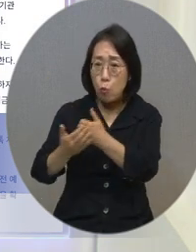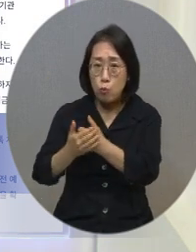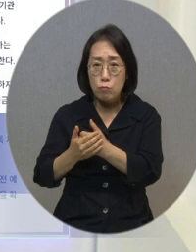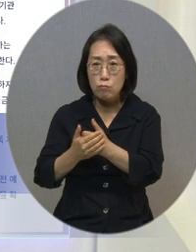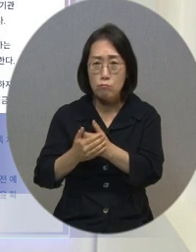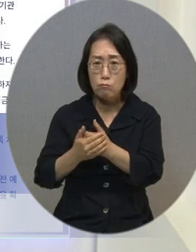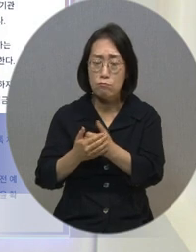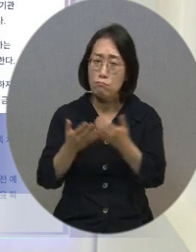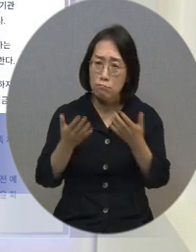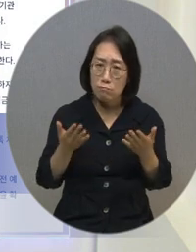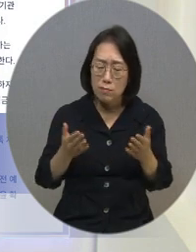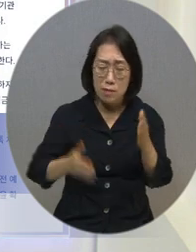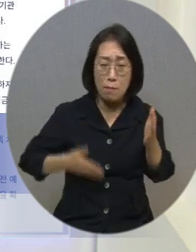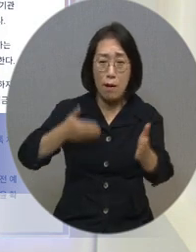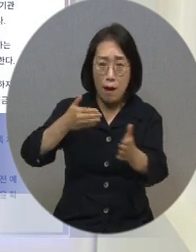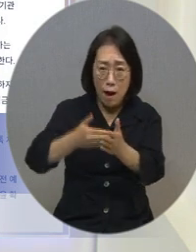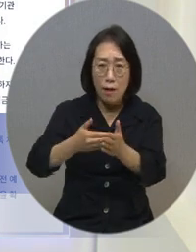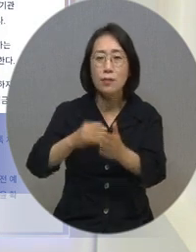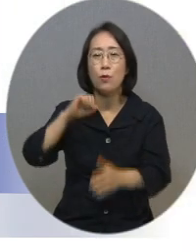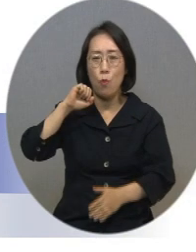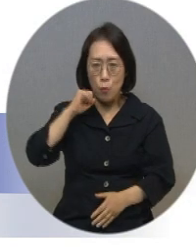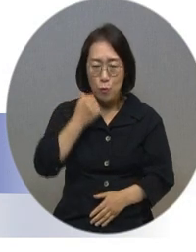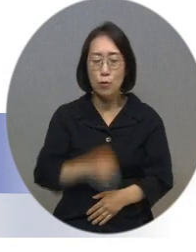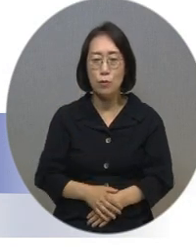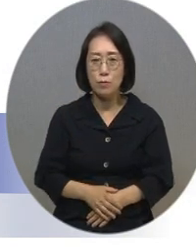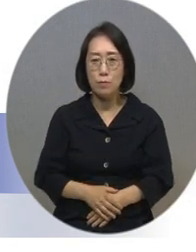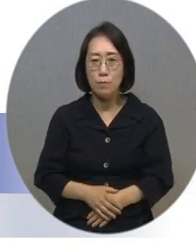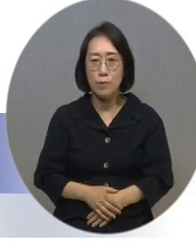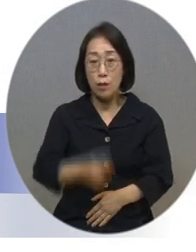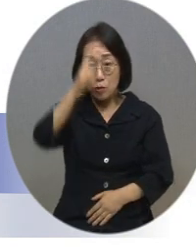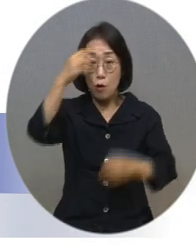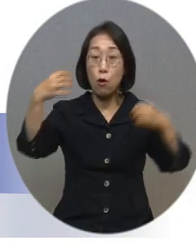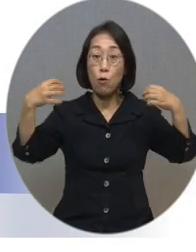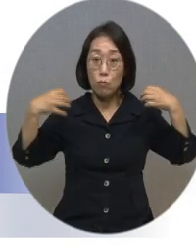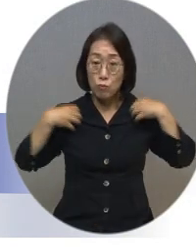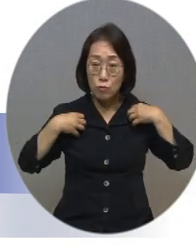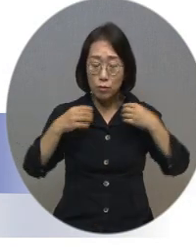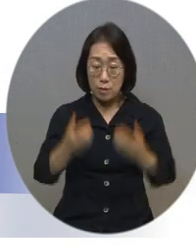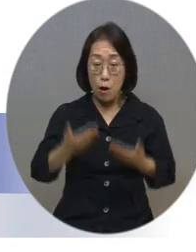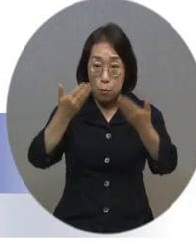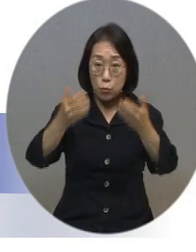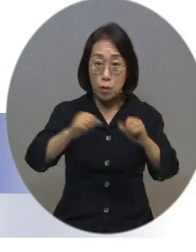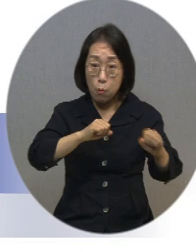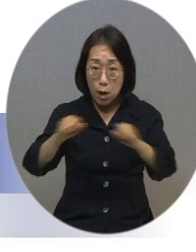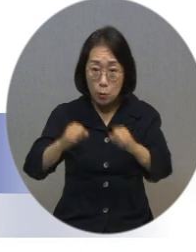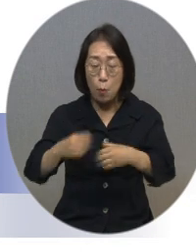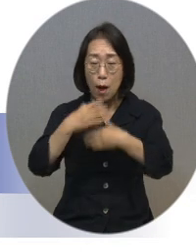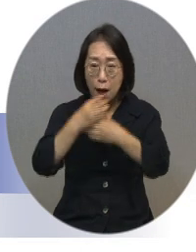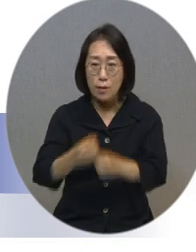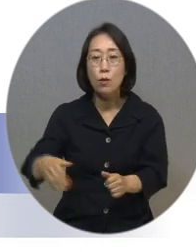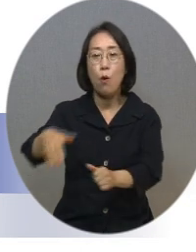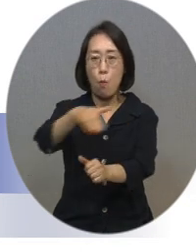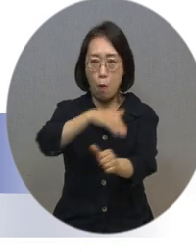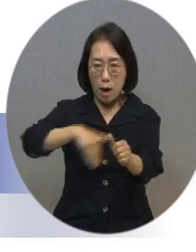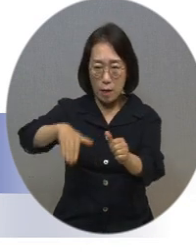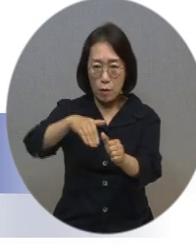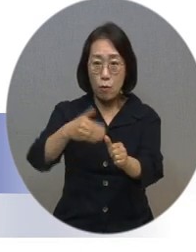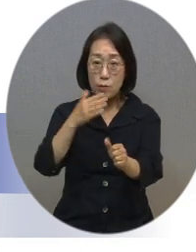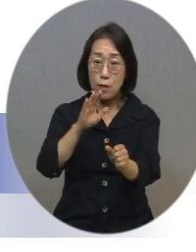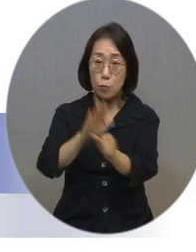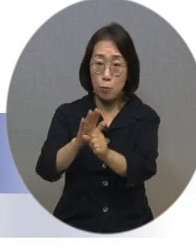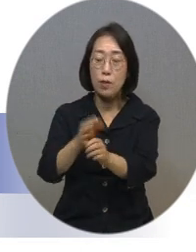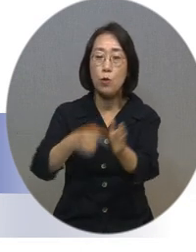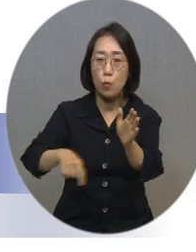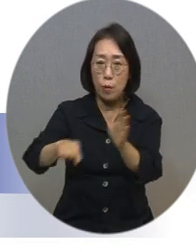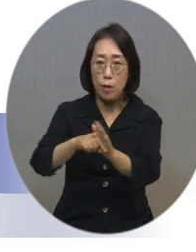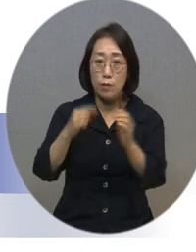받아야 할지 그동안 참으로 막막했는데 행정안전부가 자원봉사 활동이 안전한 환경에서 이루질 수 있도록